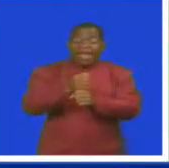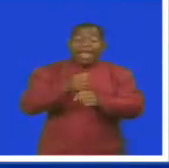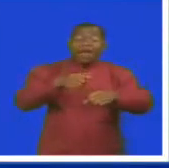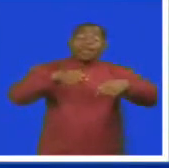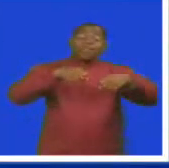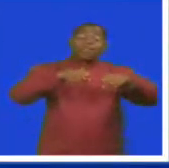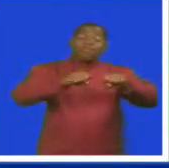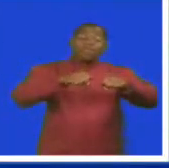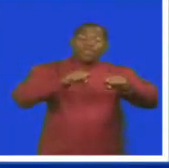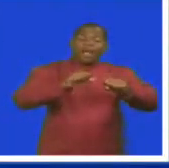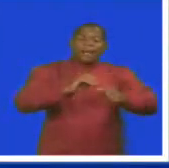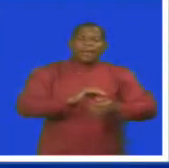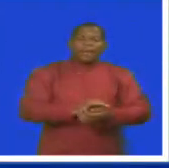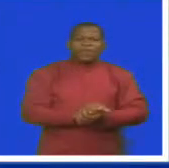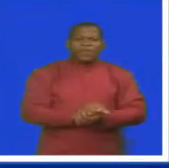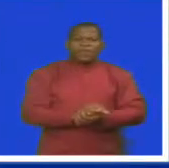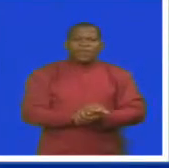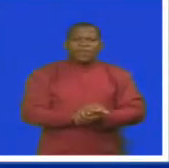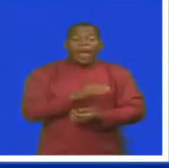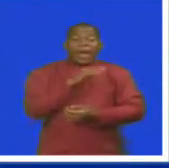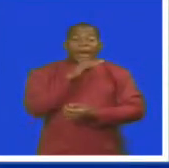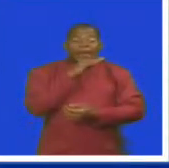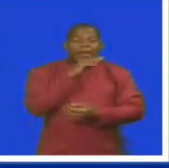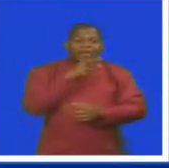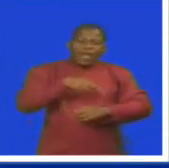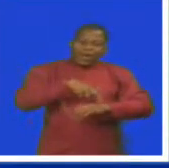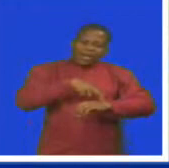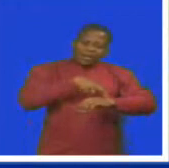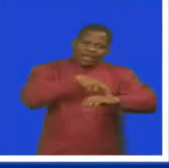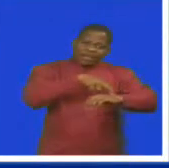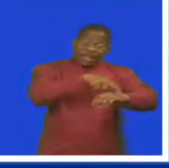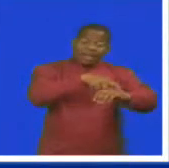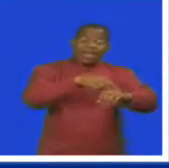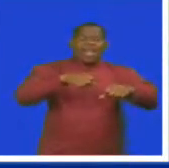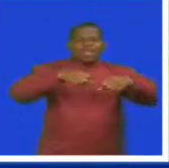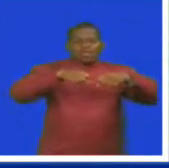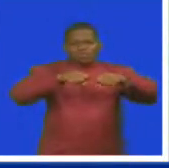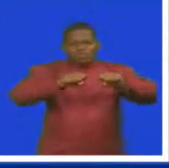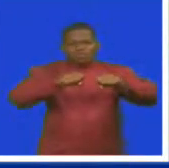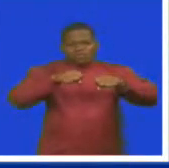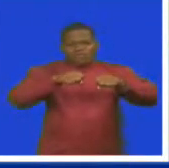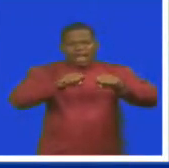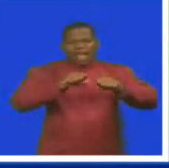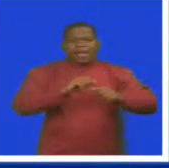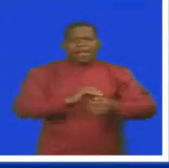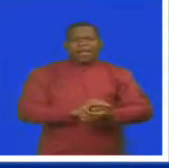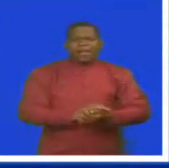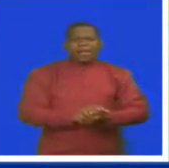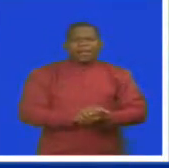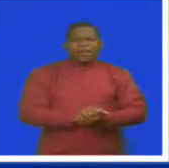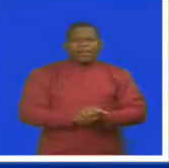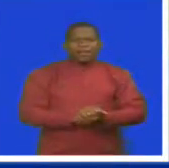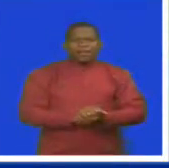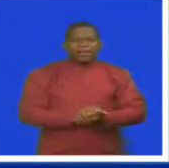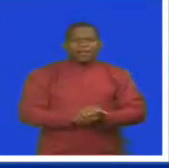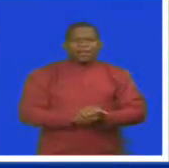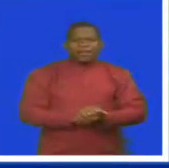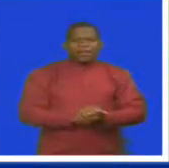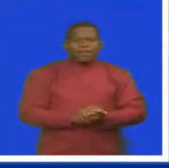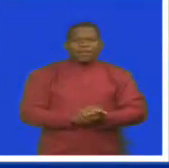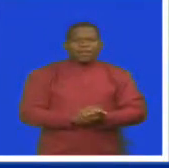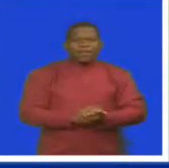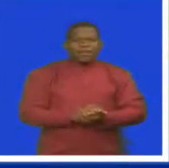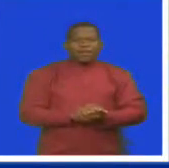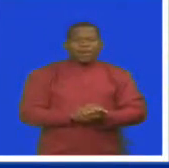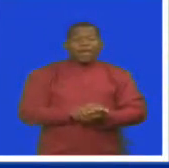iinkundla lesi sibuya kuzona ne council nangilapha nje lengikhuluma lapha kuyimelele induna yenkundla kubamelele bobuchopho